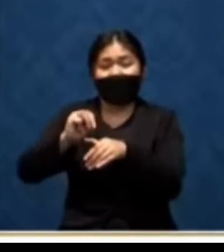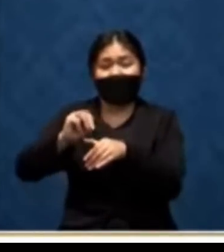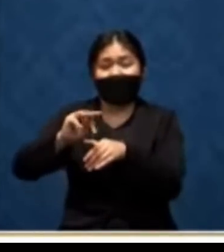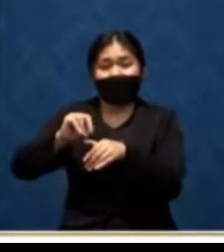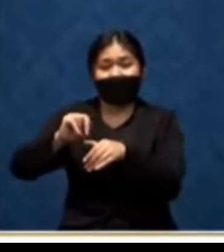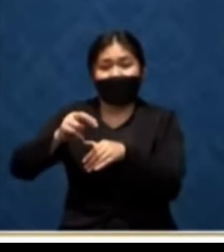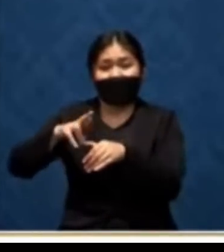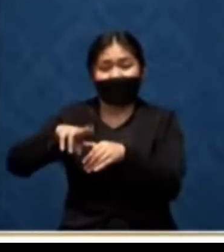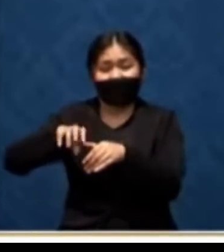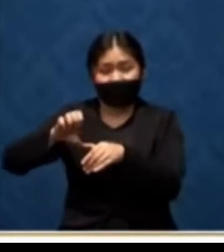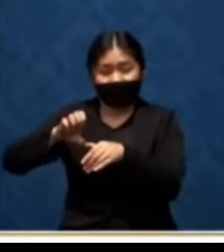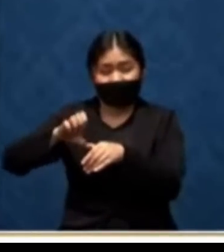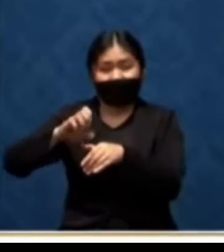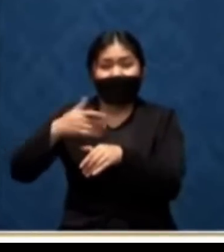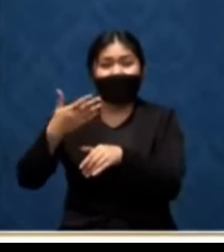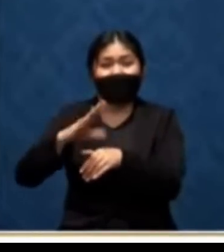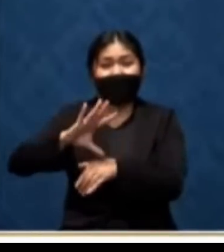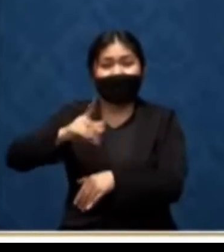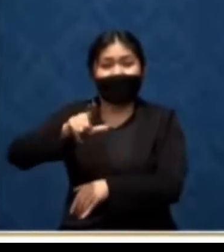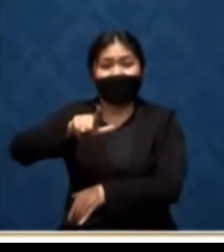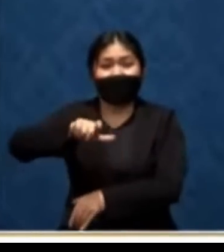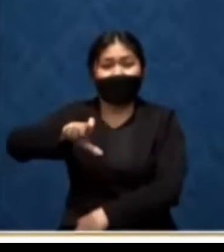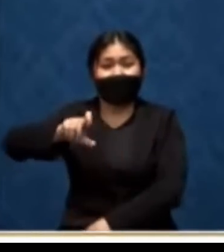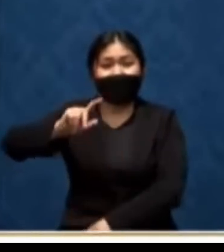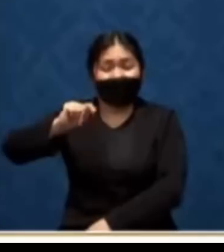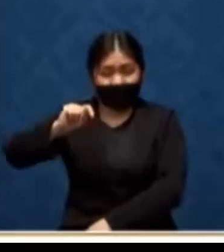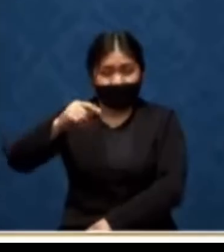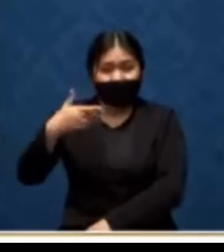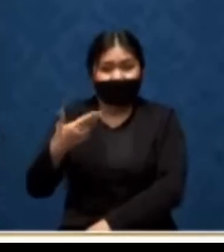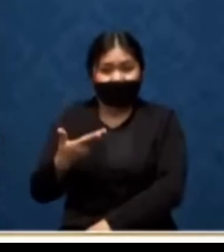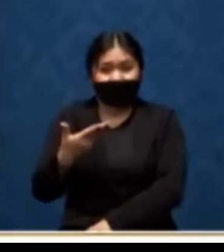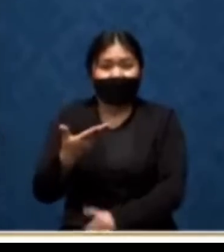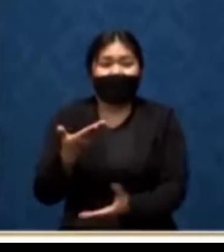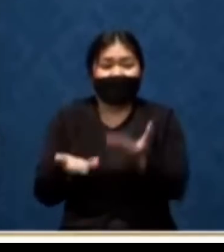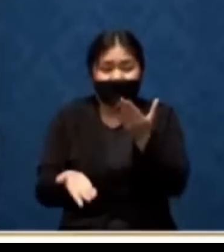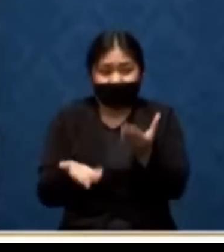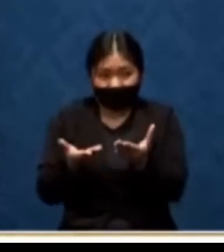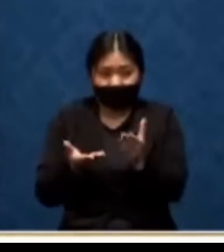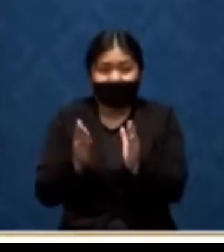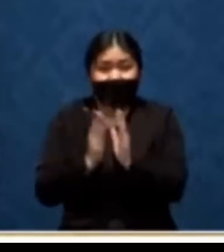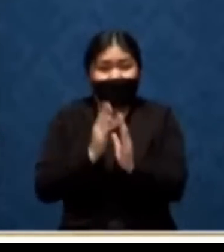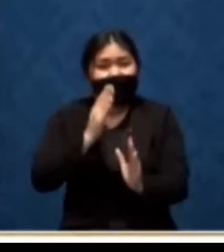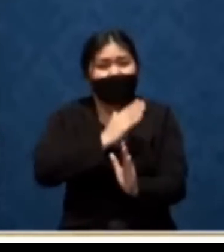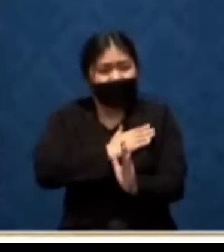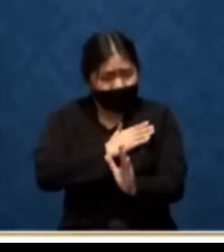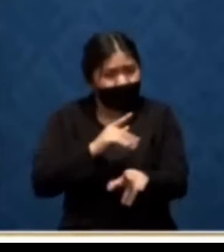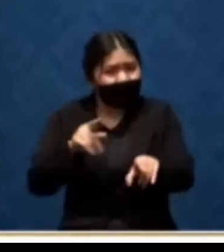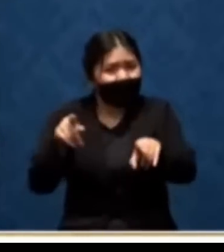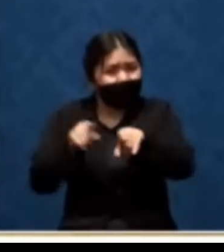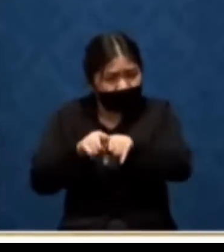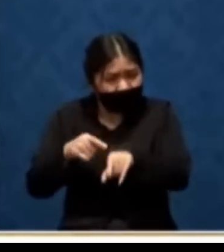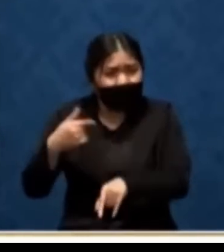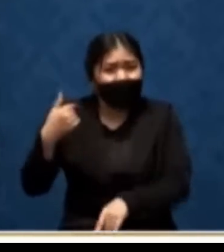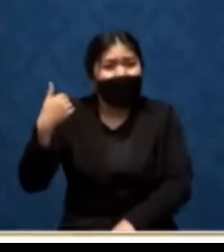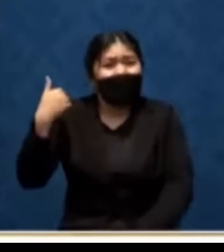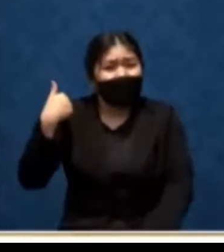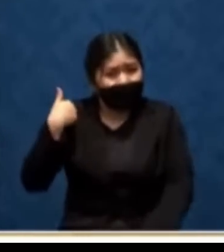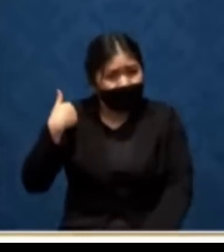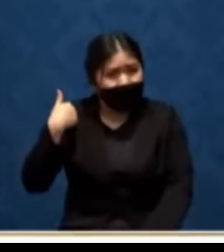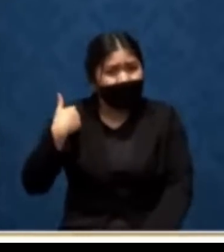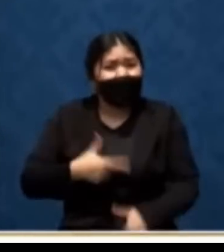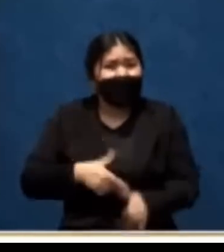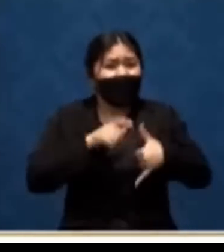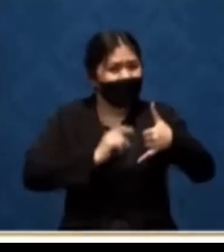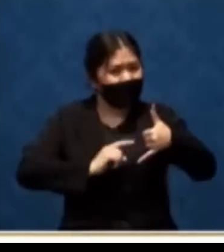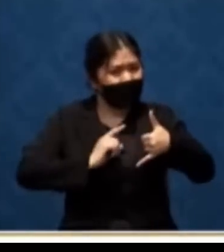คือพลอากาศเอกชลิตพุกผาสุกหรือกับสมเด็จพระสังฆราชก็ยังไม่เว้นคนคนนี้